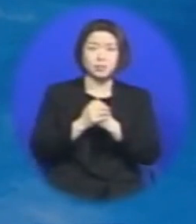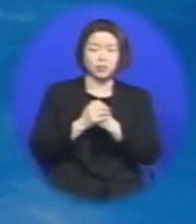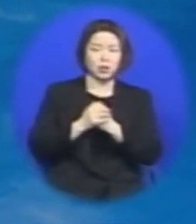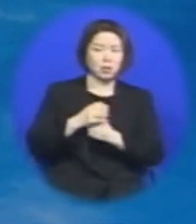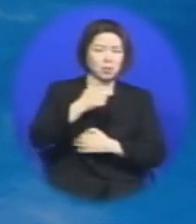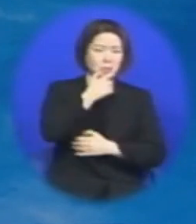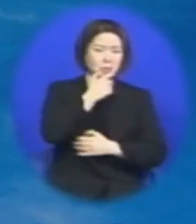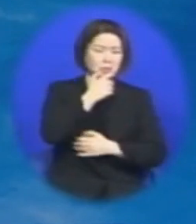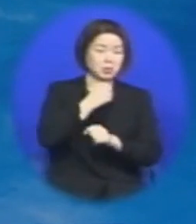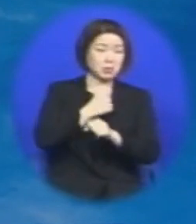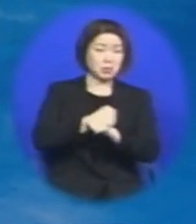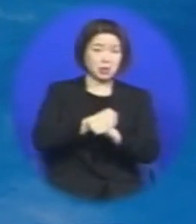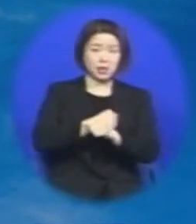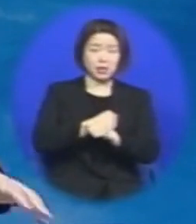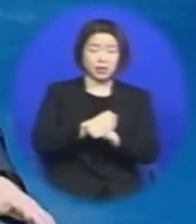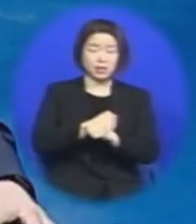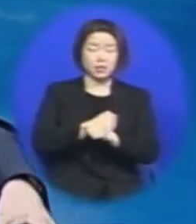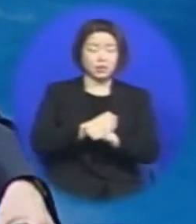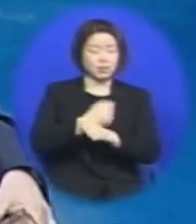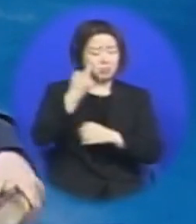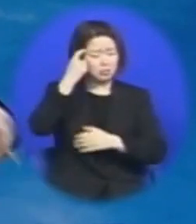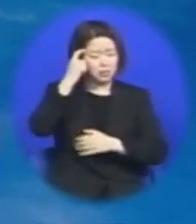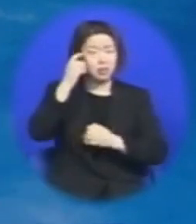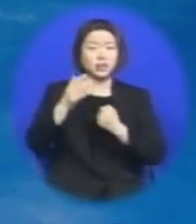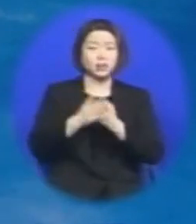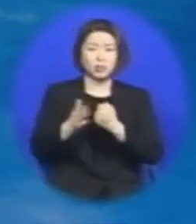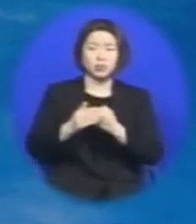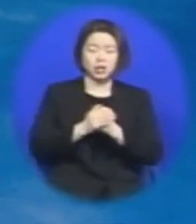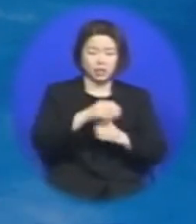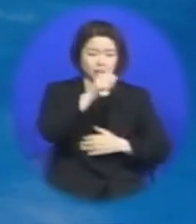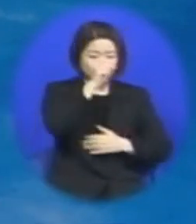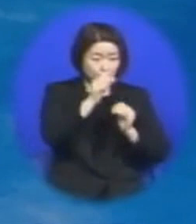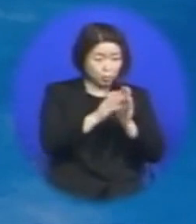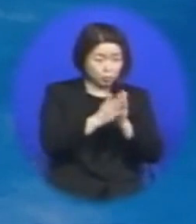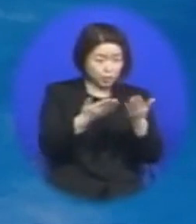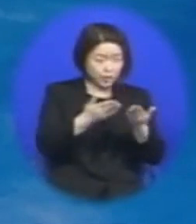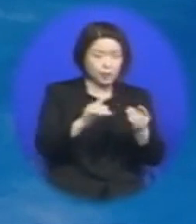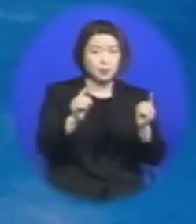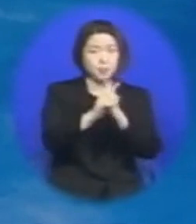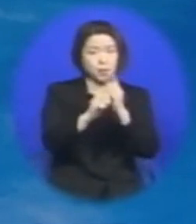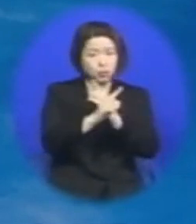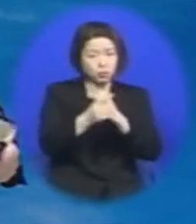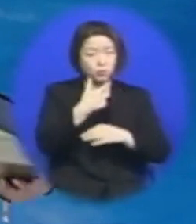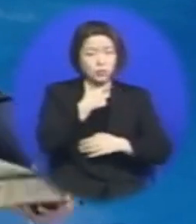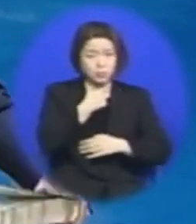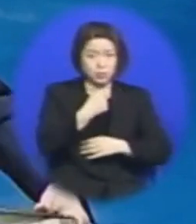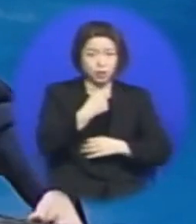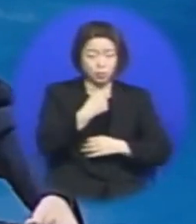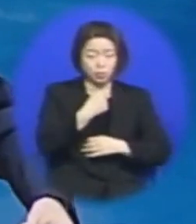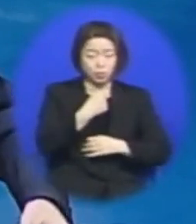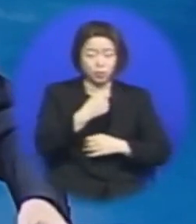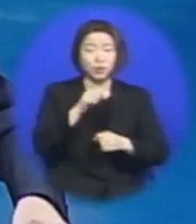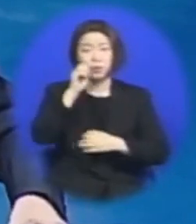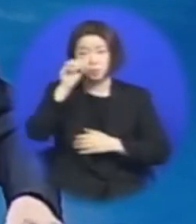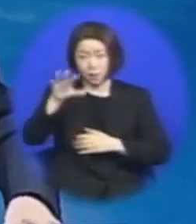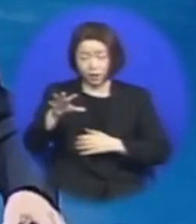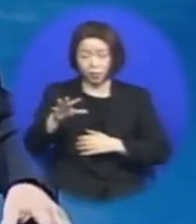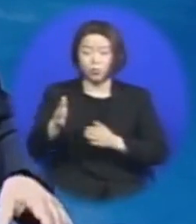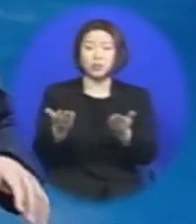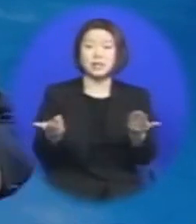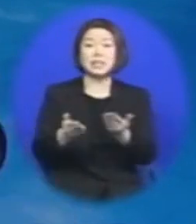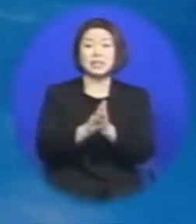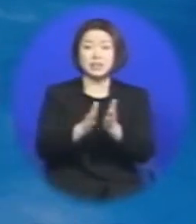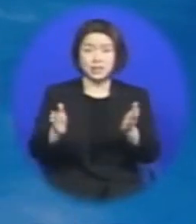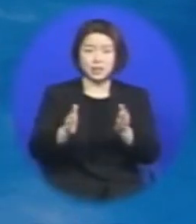거부 가질까봐 그냥 좋은 책을 하나 번역하고 싶다고 그래서 번역을 시작을 한 건데 아